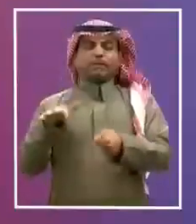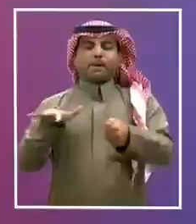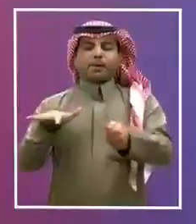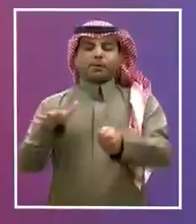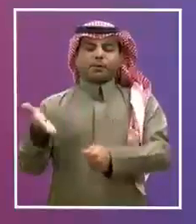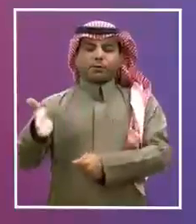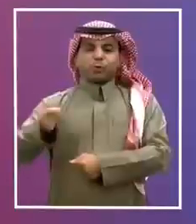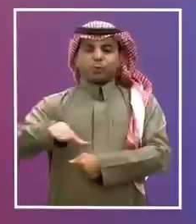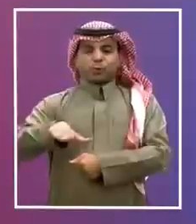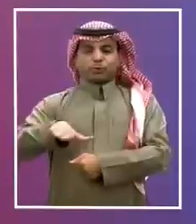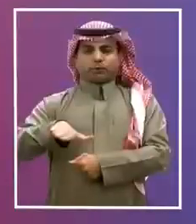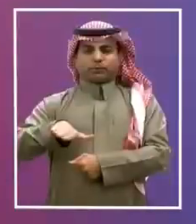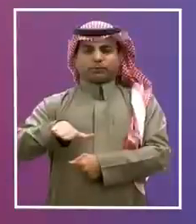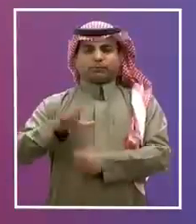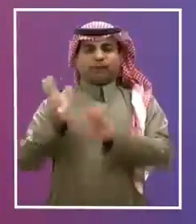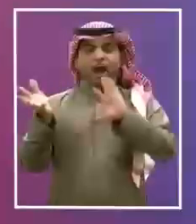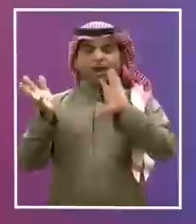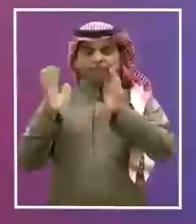حالة وفاة.